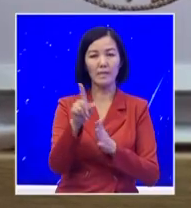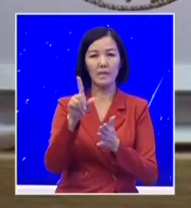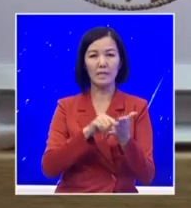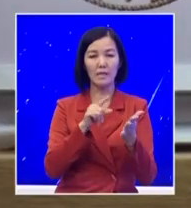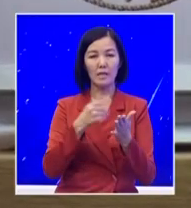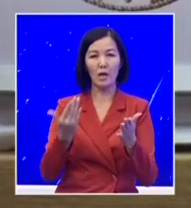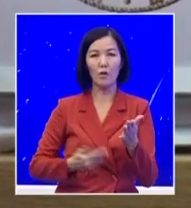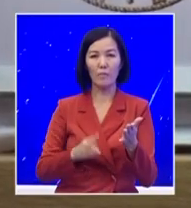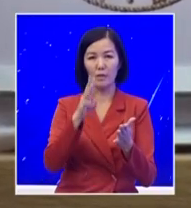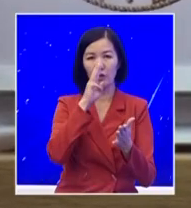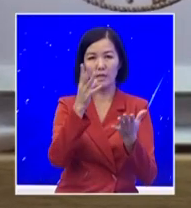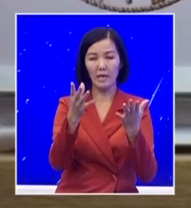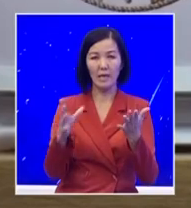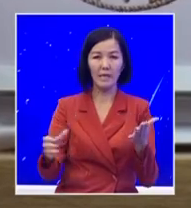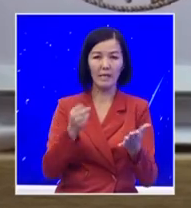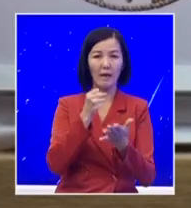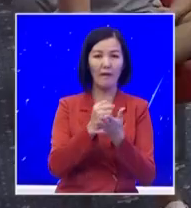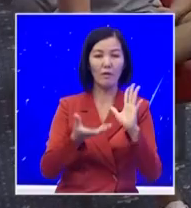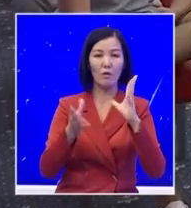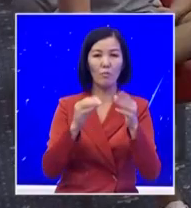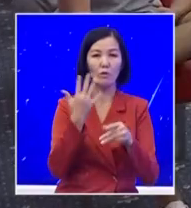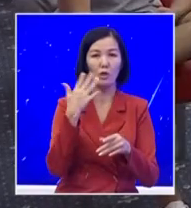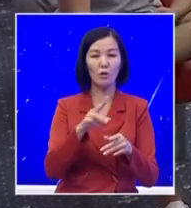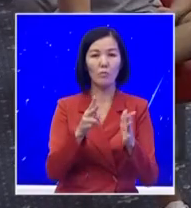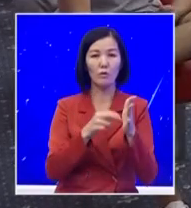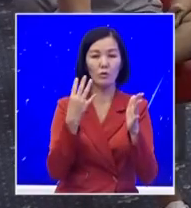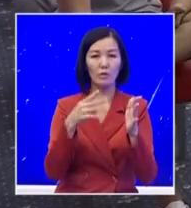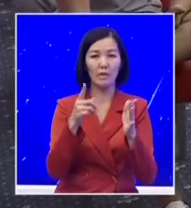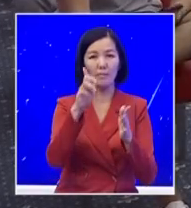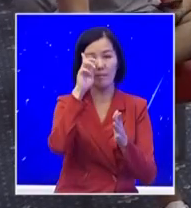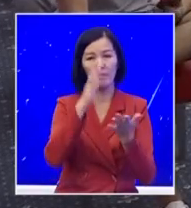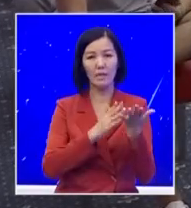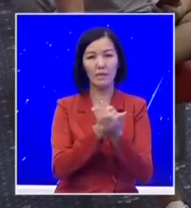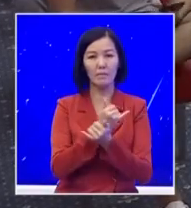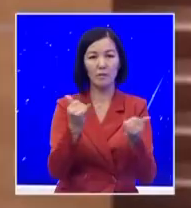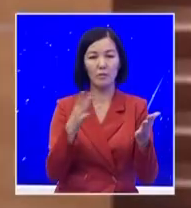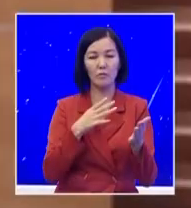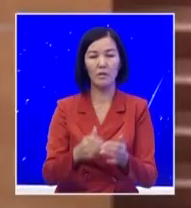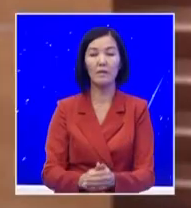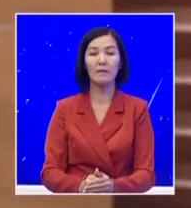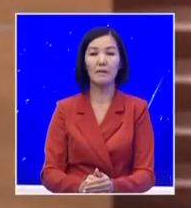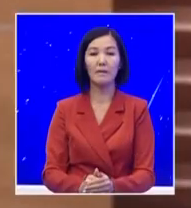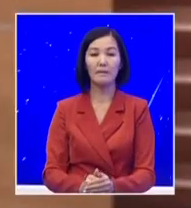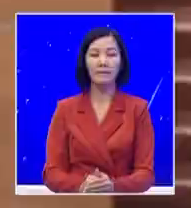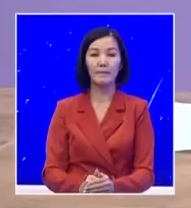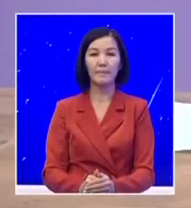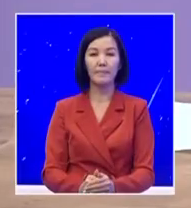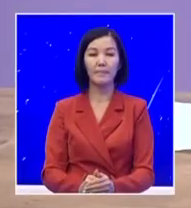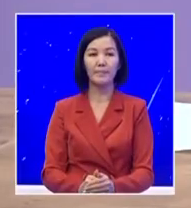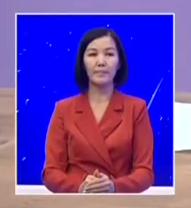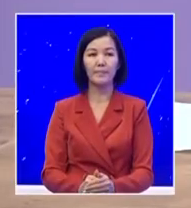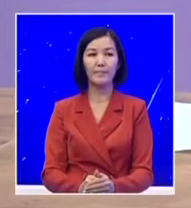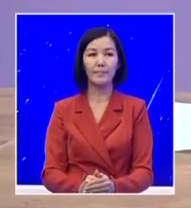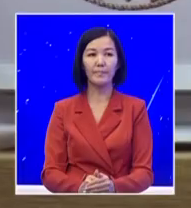және әлеуметтік жәрдемақыны тағайындау бойынша 50741 мемлекеттік қызмет көрсетілген.